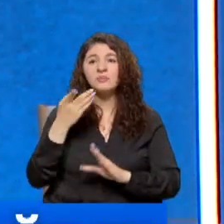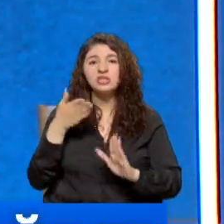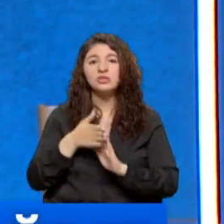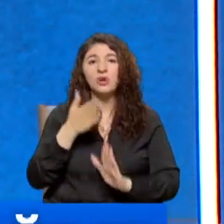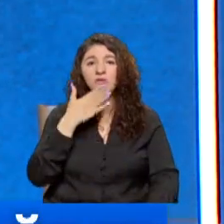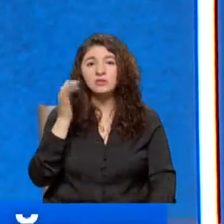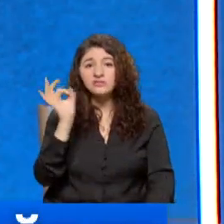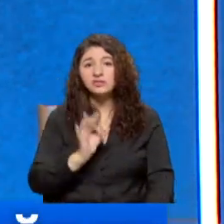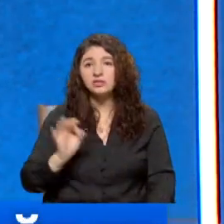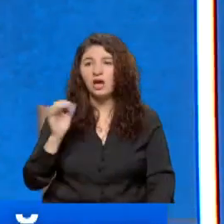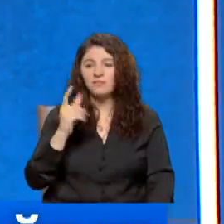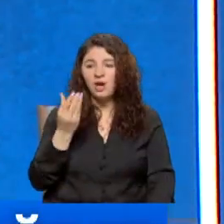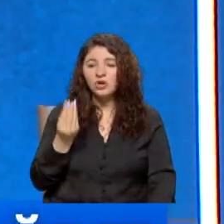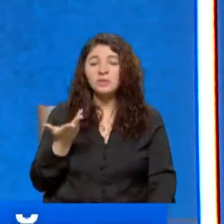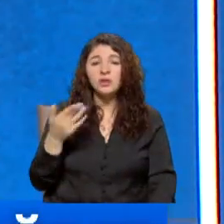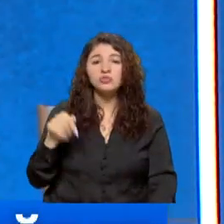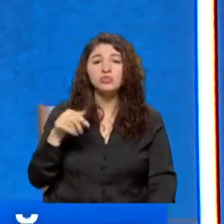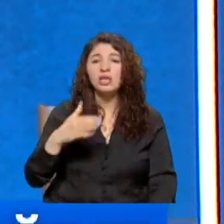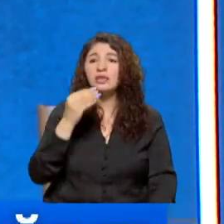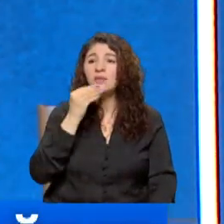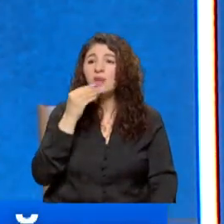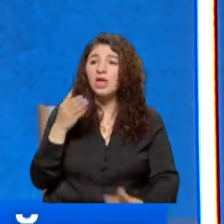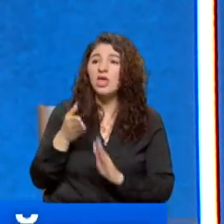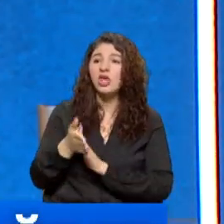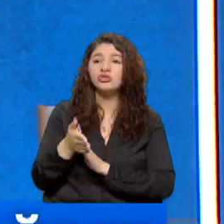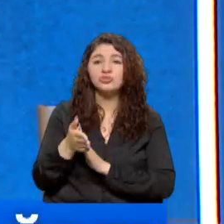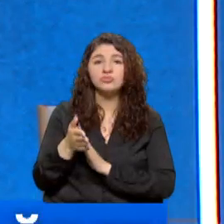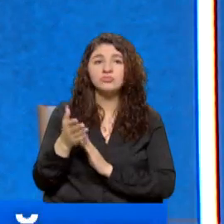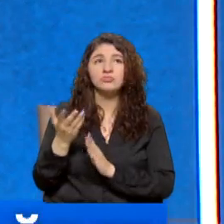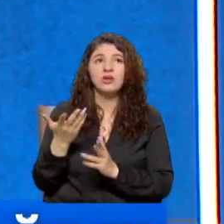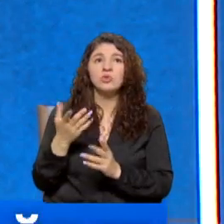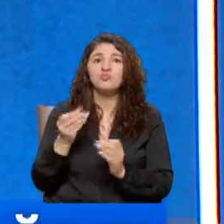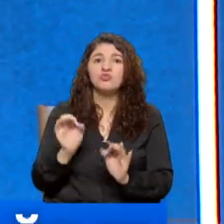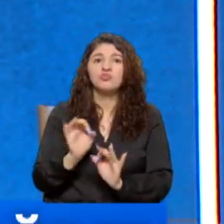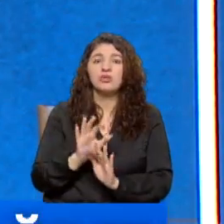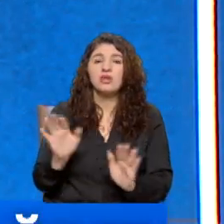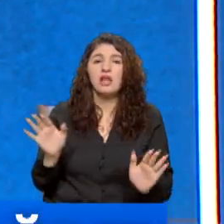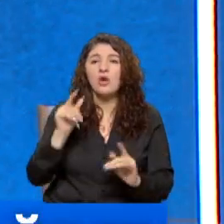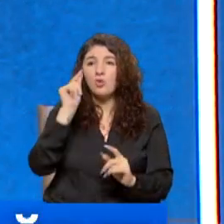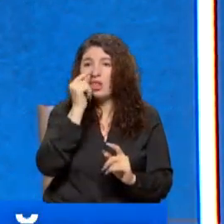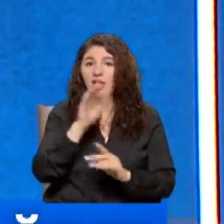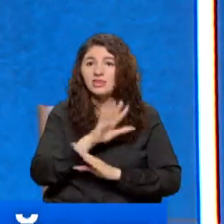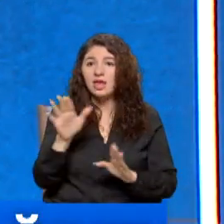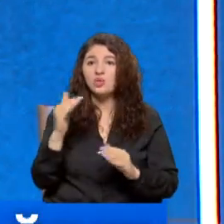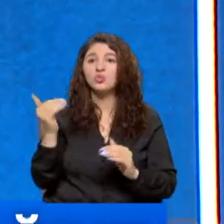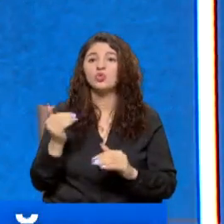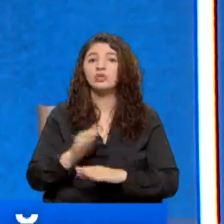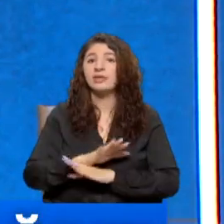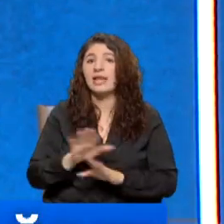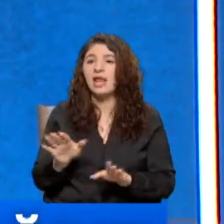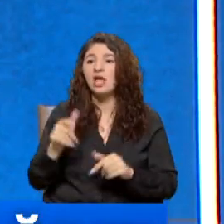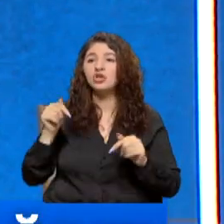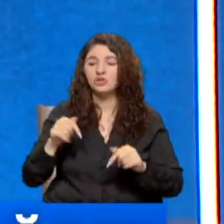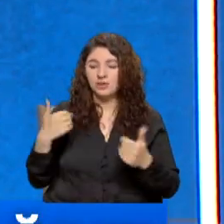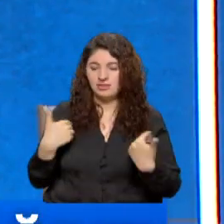giren bir kişi bile olmadı Paran olsa bile şu anda gıdayı erişim artık çok mümkün değil kolayda değil Ucuz da